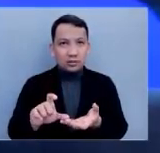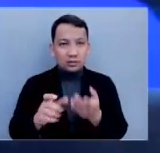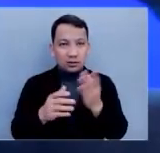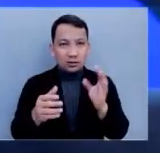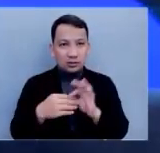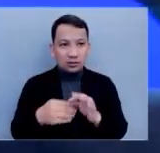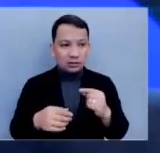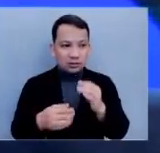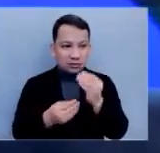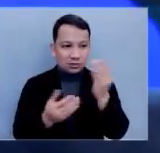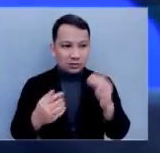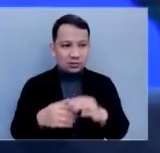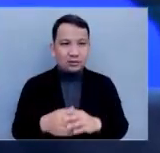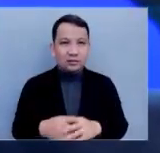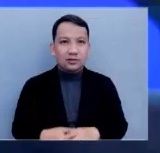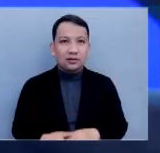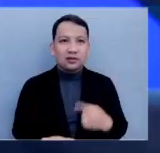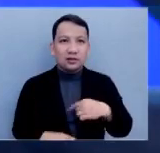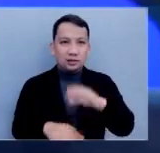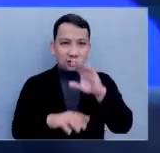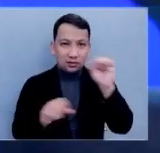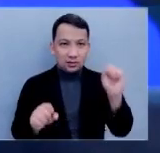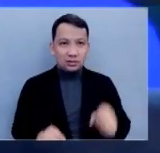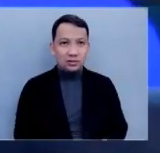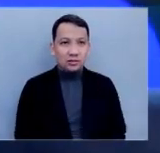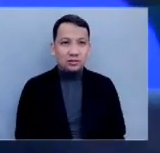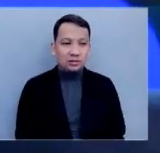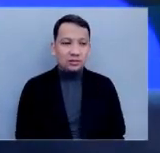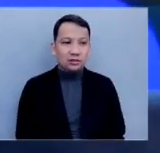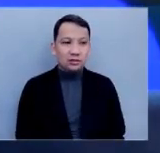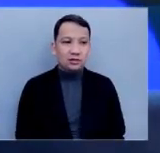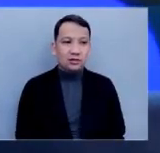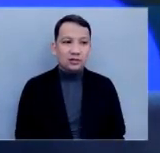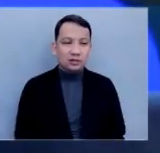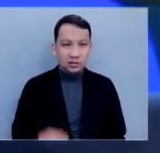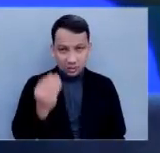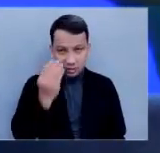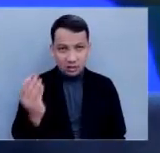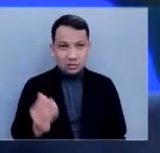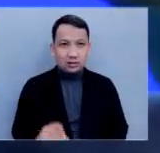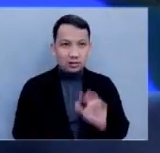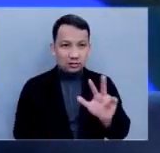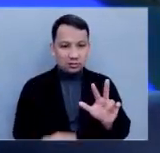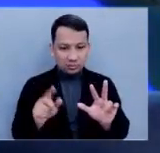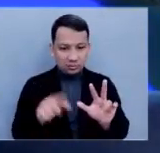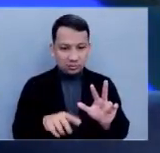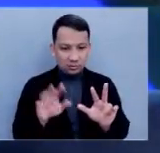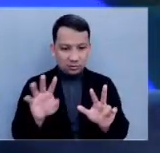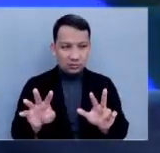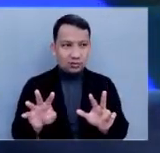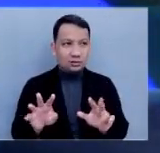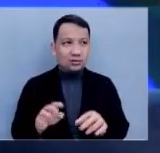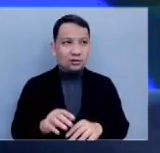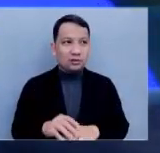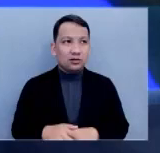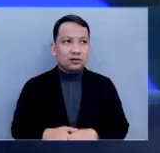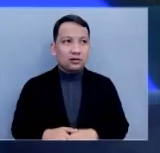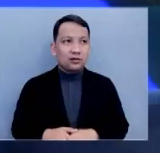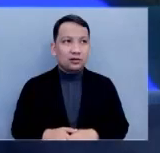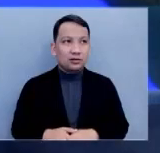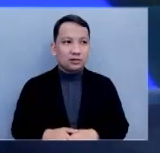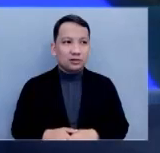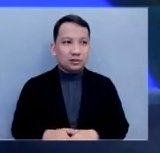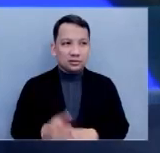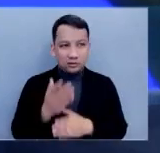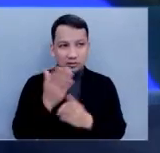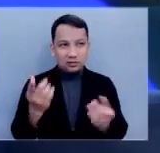yon. That's around safe pa hanggang sa tatlo hanggang apat na ganun pwede pa. Pero pwede pa. Imagine mo kung yung